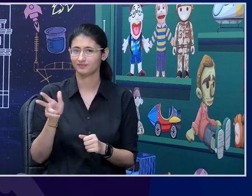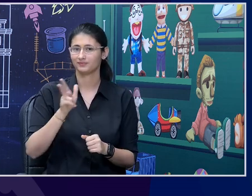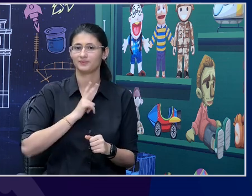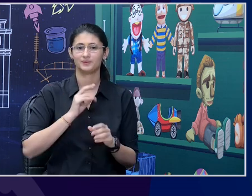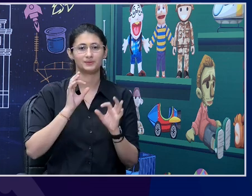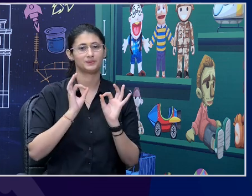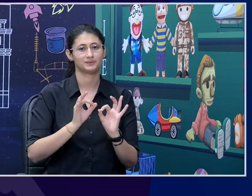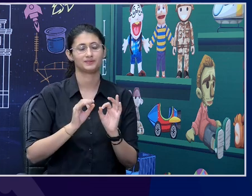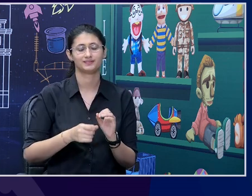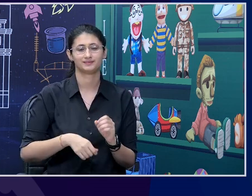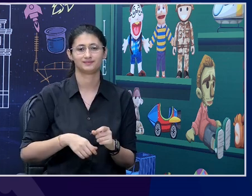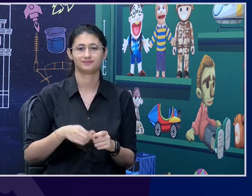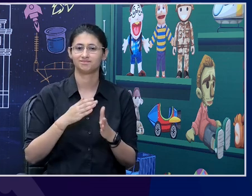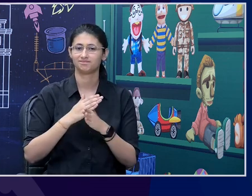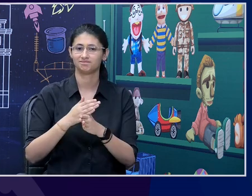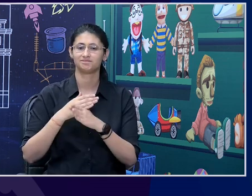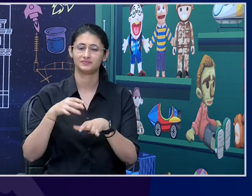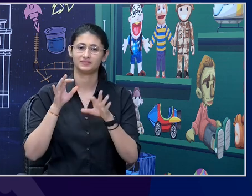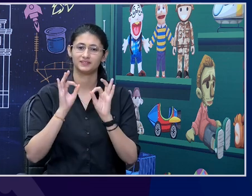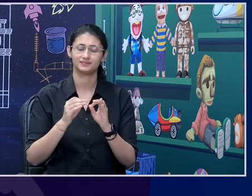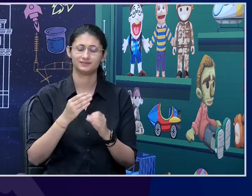धन्यवाद बहुत आभार आपका